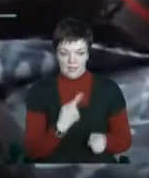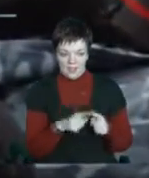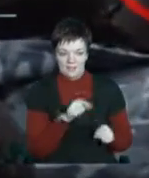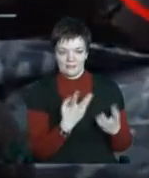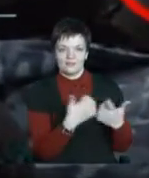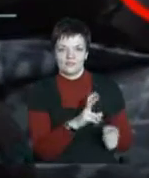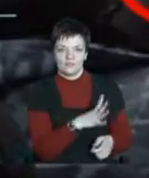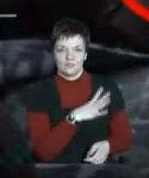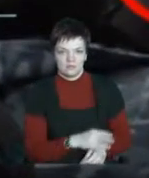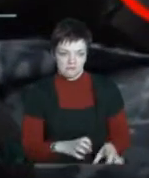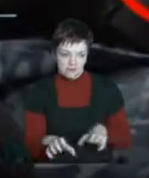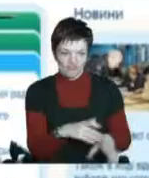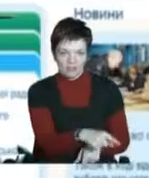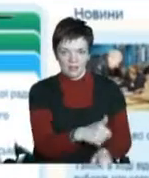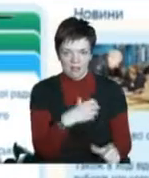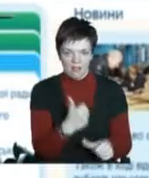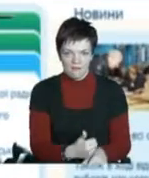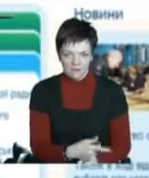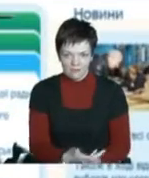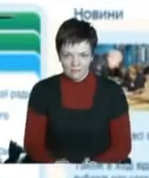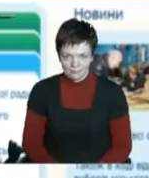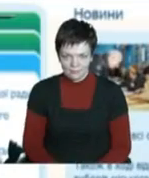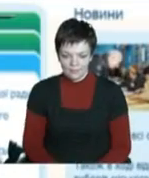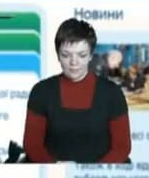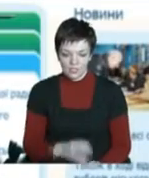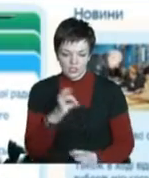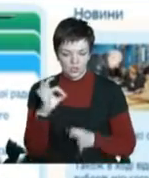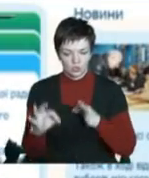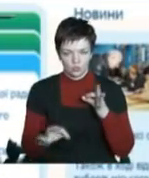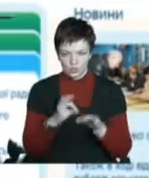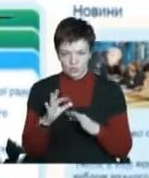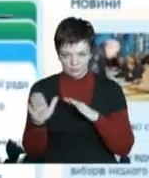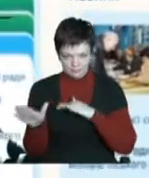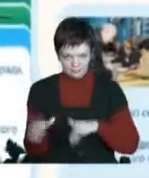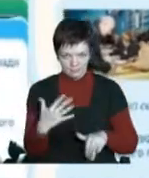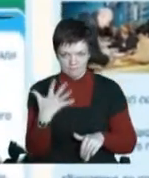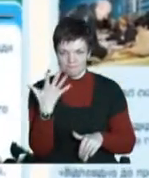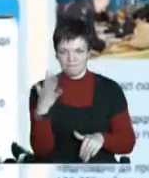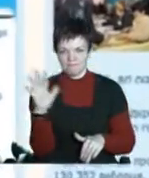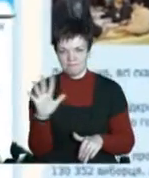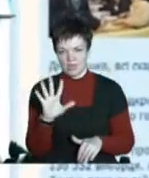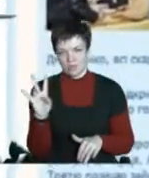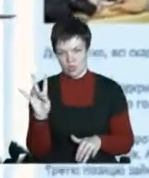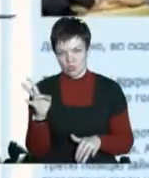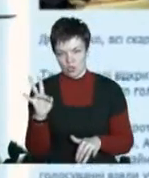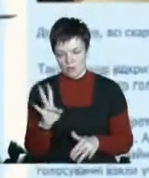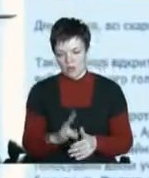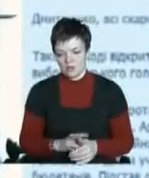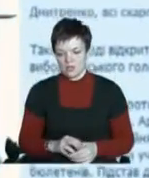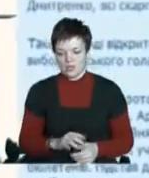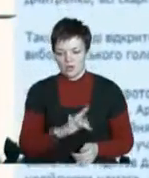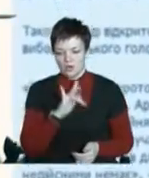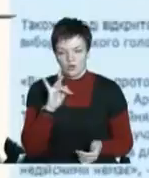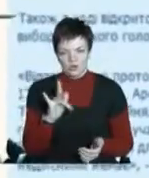счетовод. Узнаете? И только спустя сутки, утром 5 ноября, городская территориальная